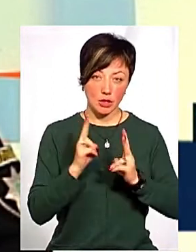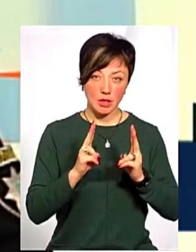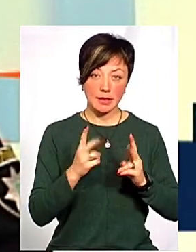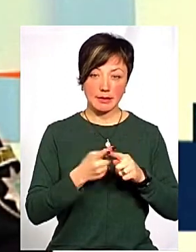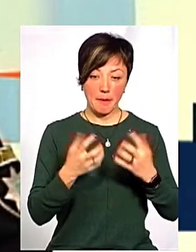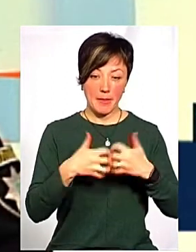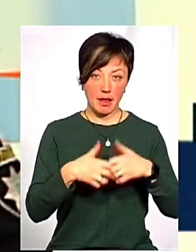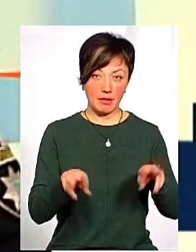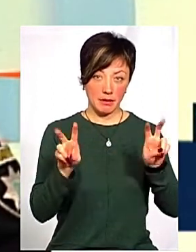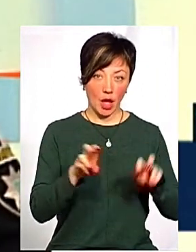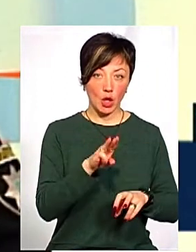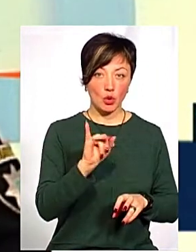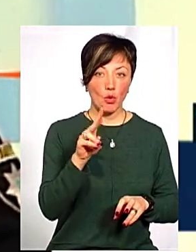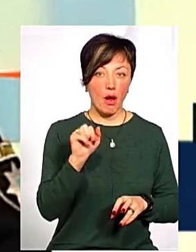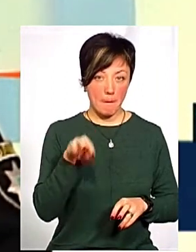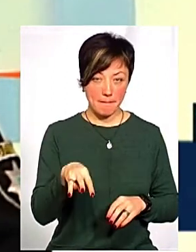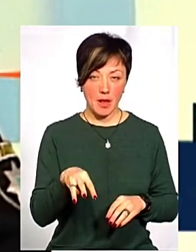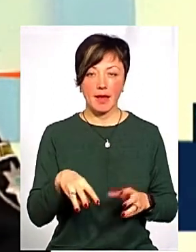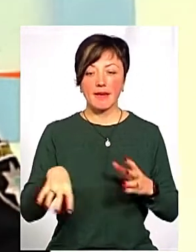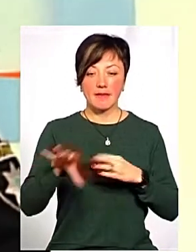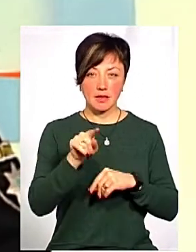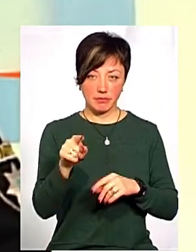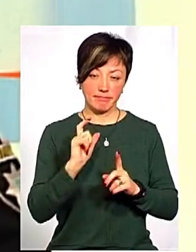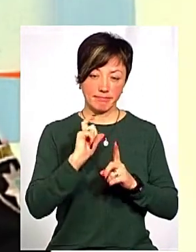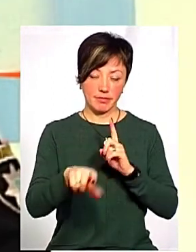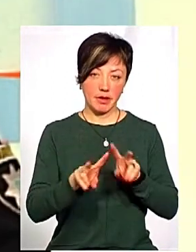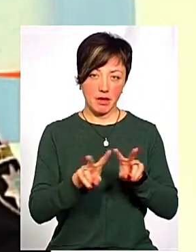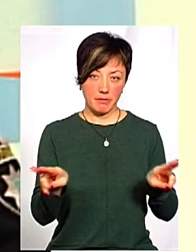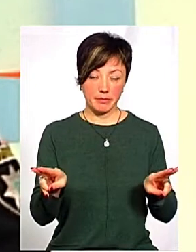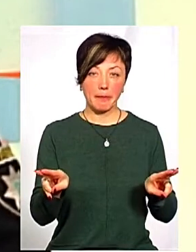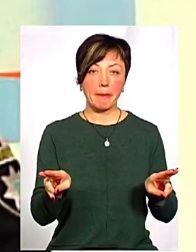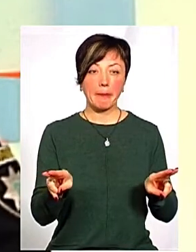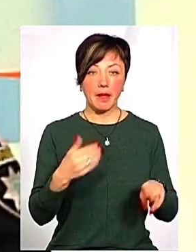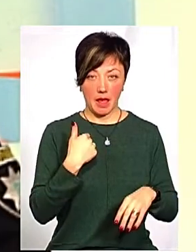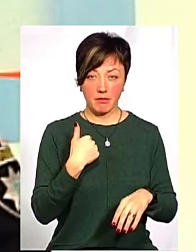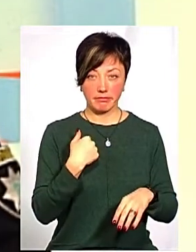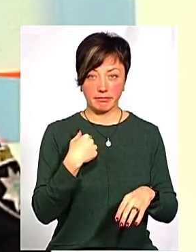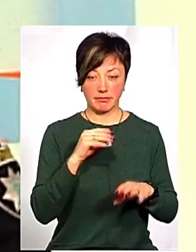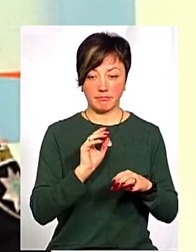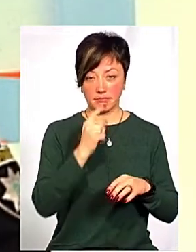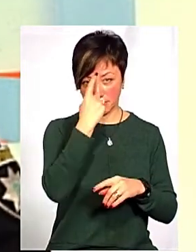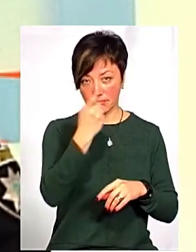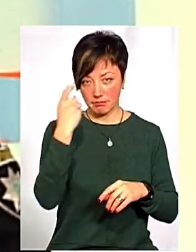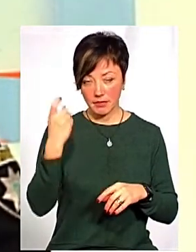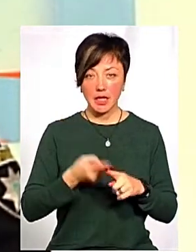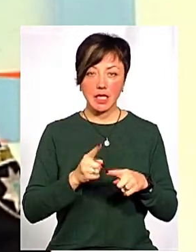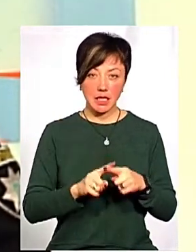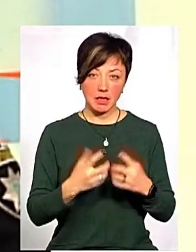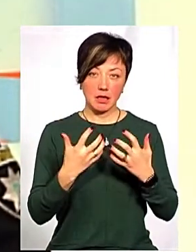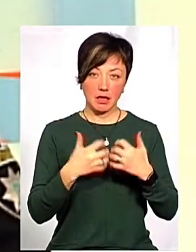трукам. Всі вони отримали однакове повідомлення від мене, що